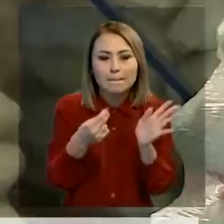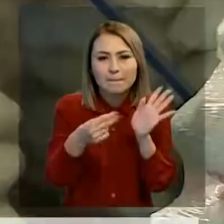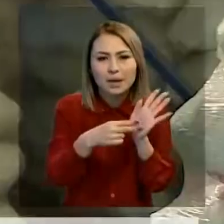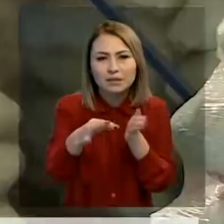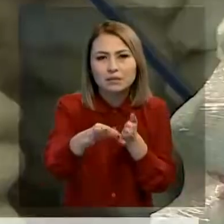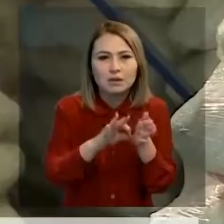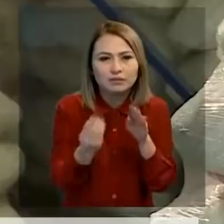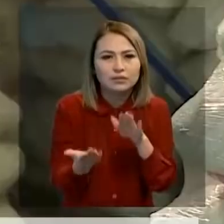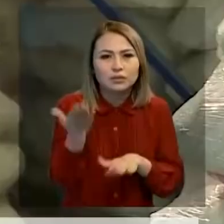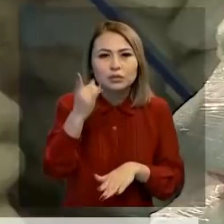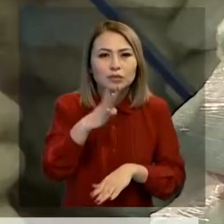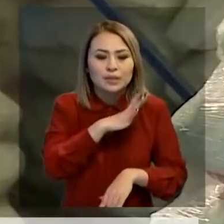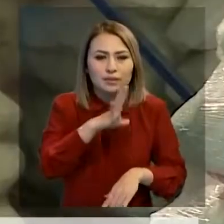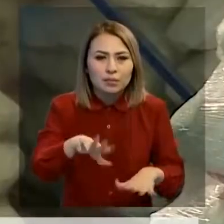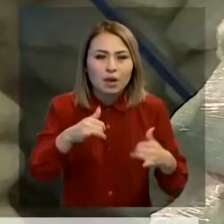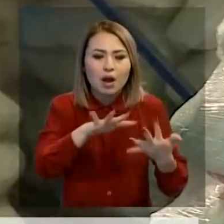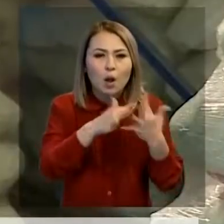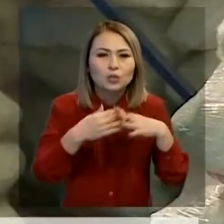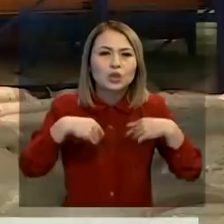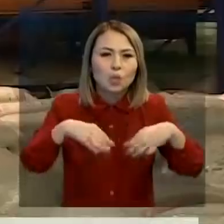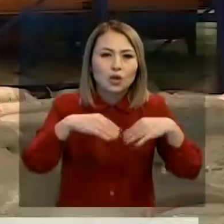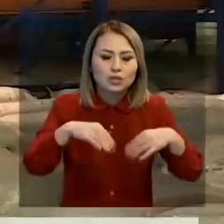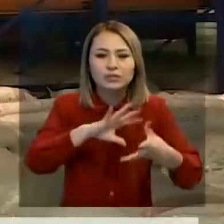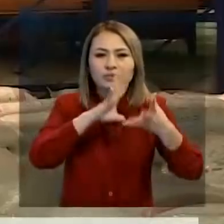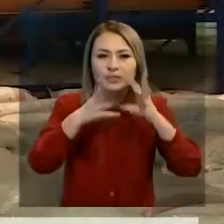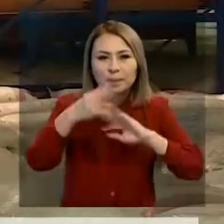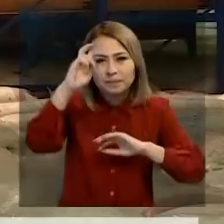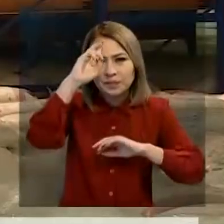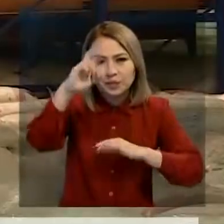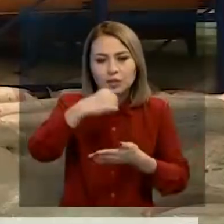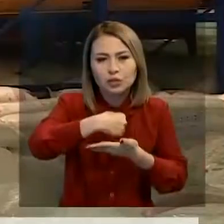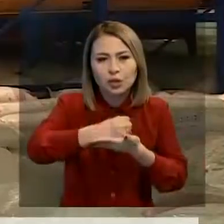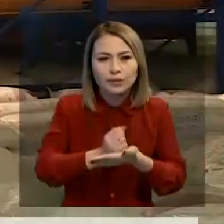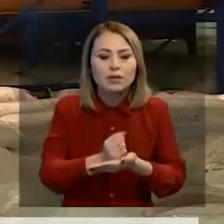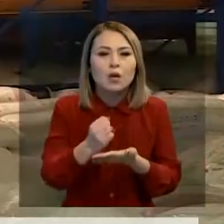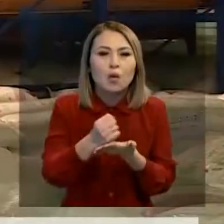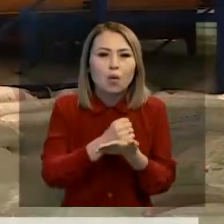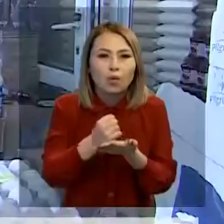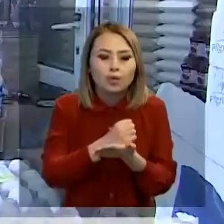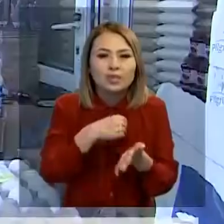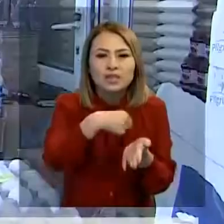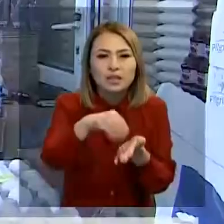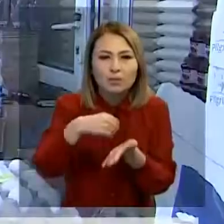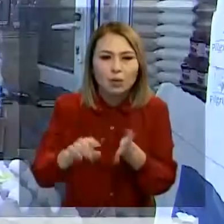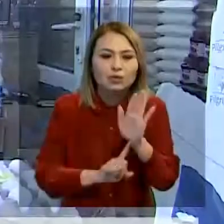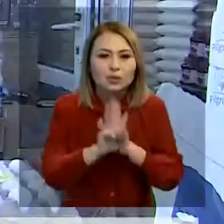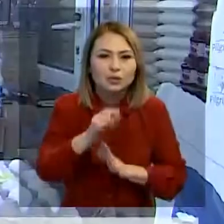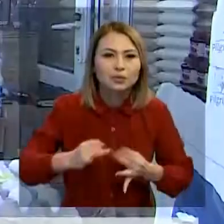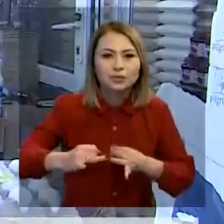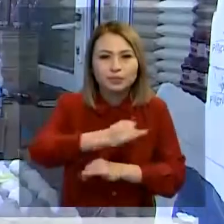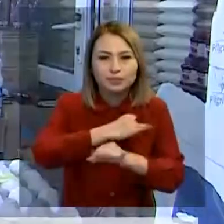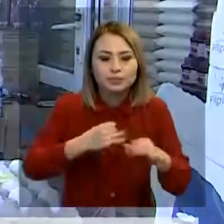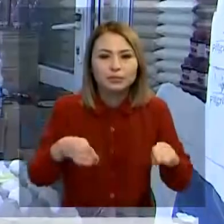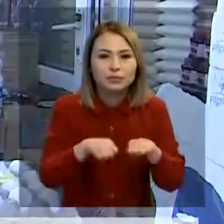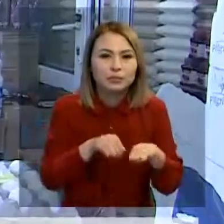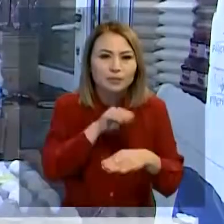бірден шарықтап кетпес үшін ауыл шаруашылық өнімін мемлекеттік тұрақтандыру қорына сатып алу мәселесі де пысықталмақ. Сондай-ақ